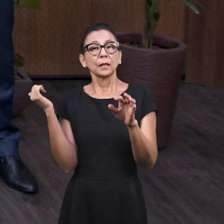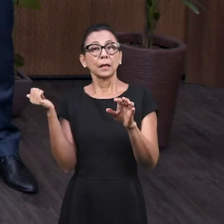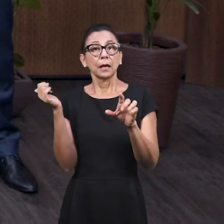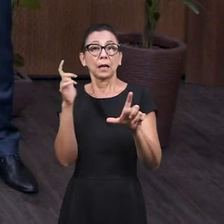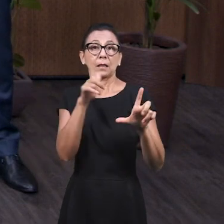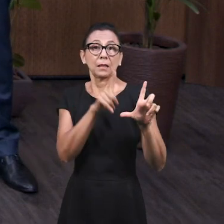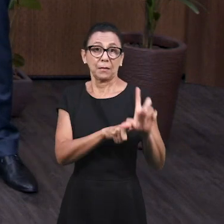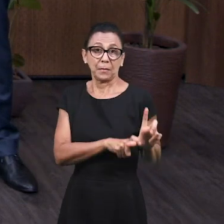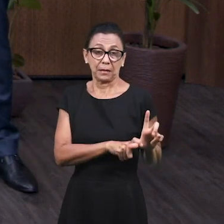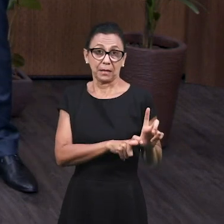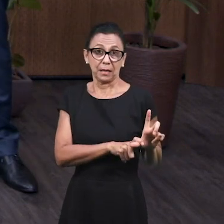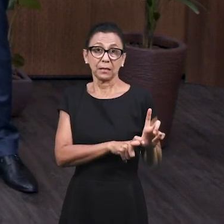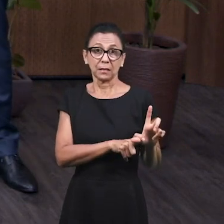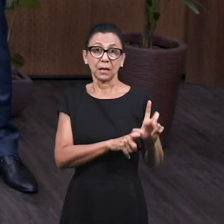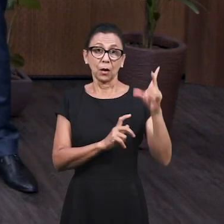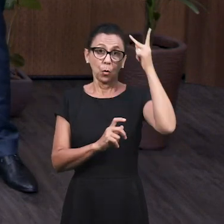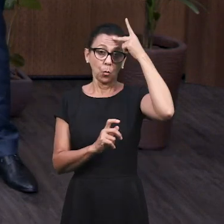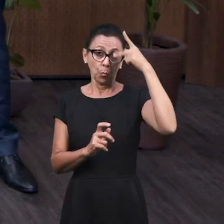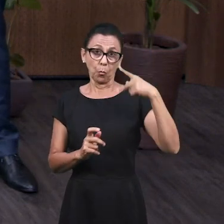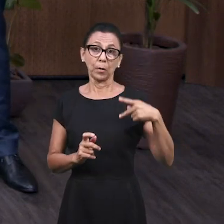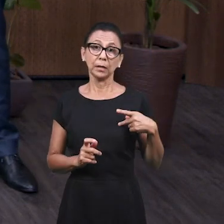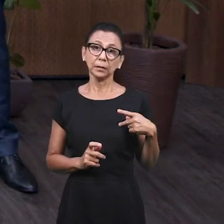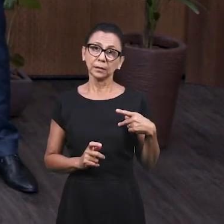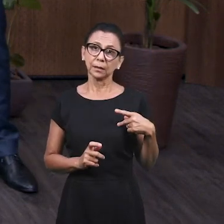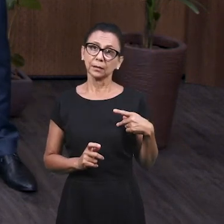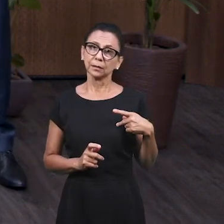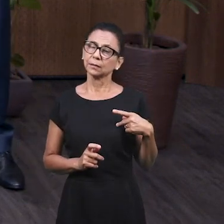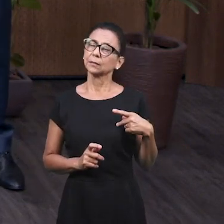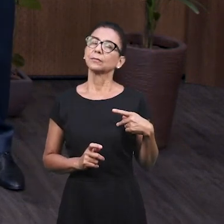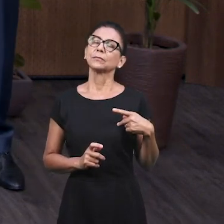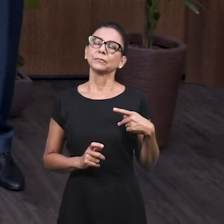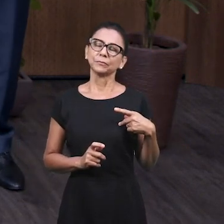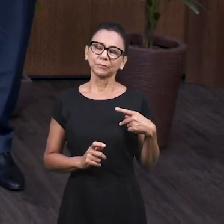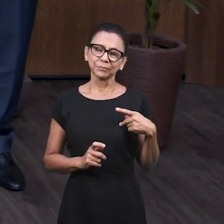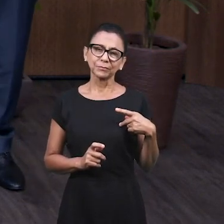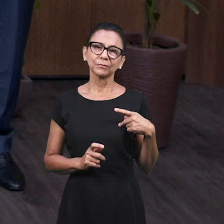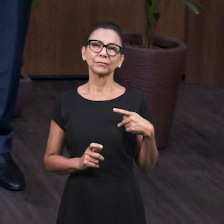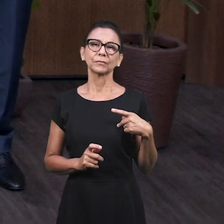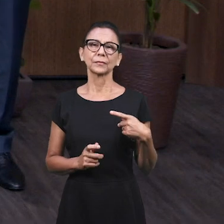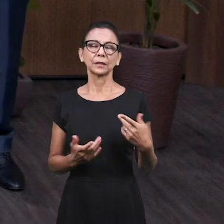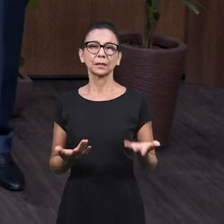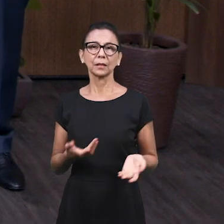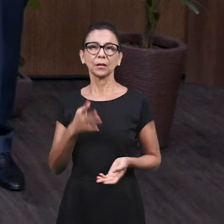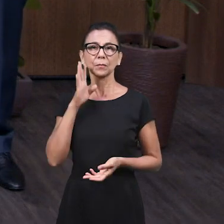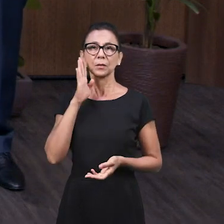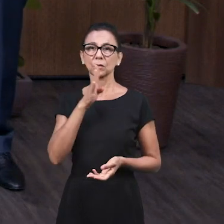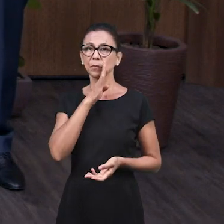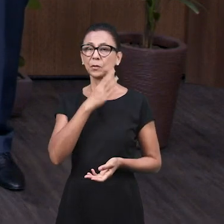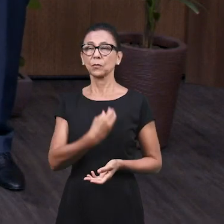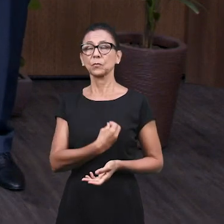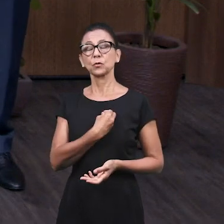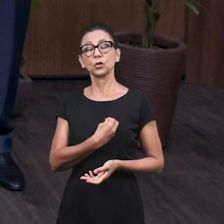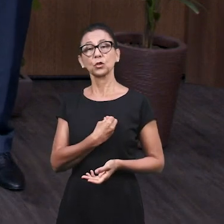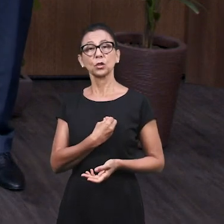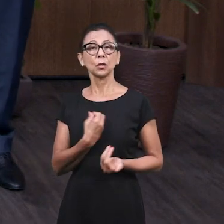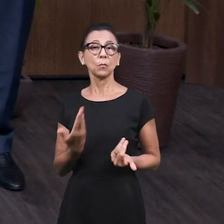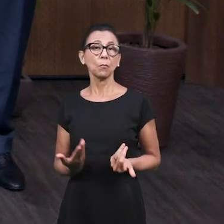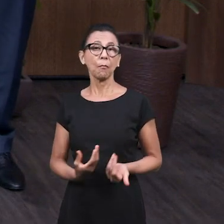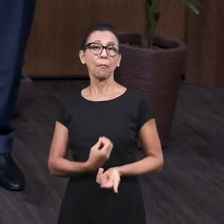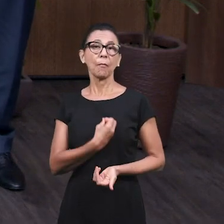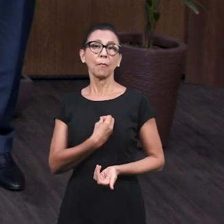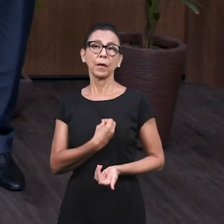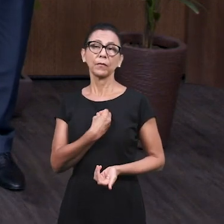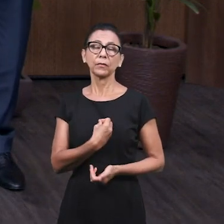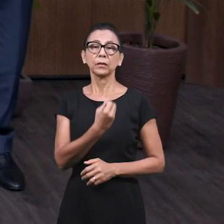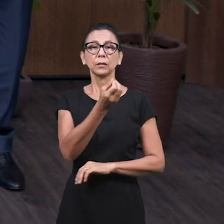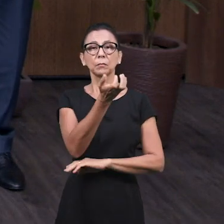moment. Bartimée, comme nous avons déjà cité, il avait une façon de vie qui consistait à